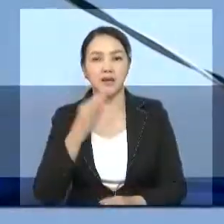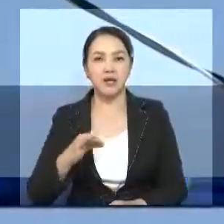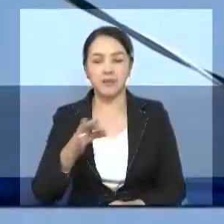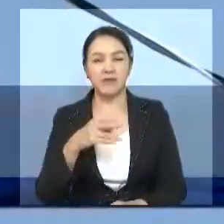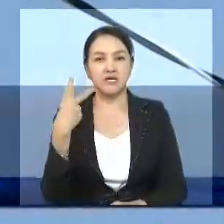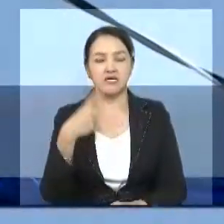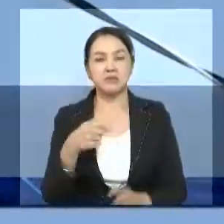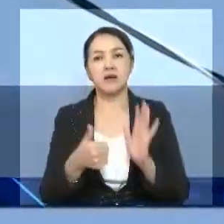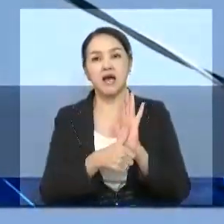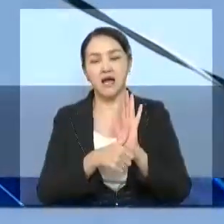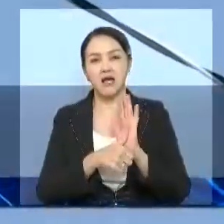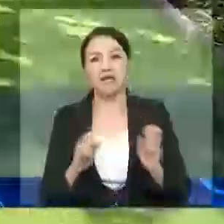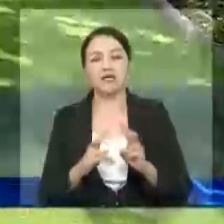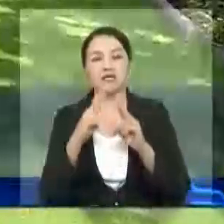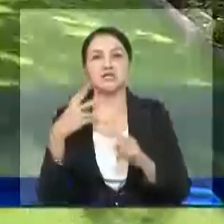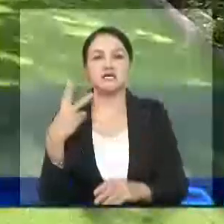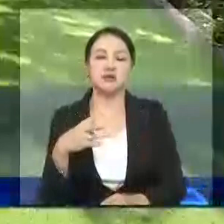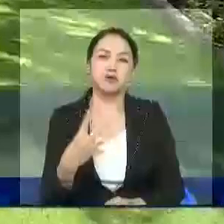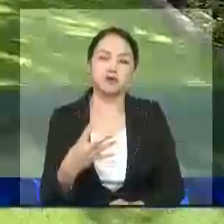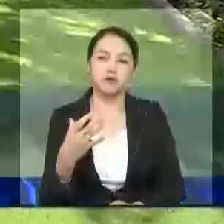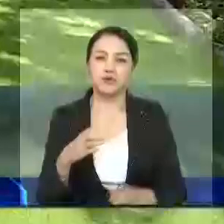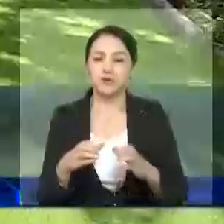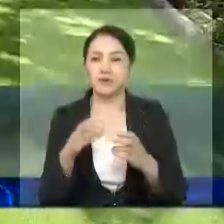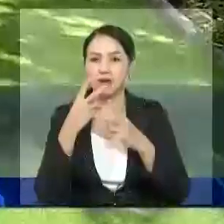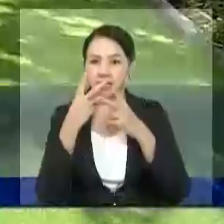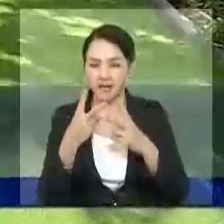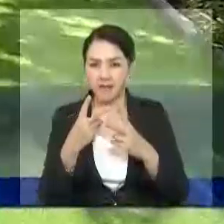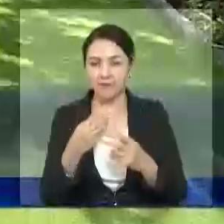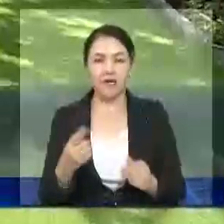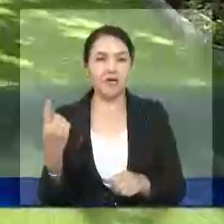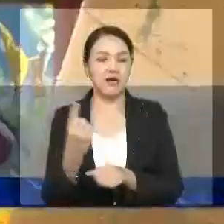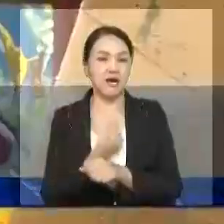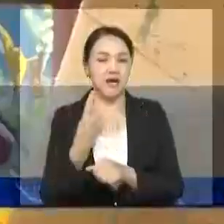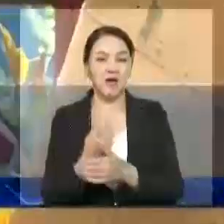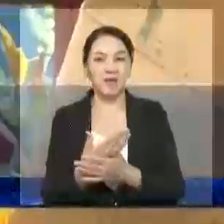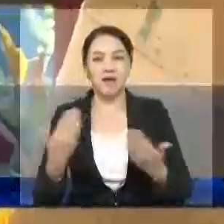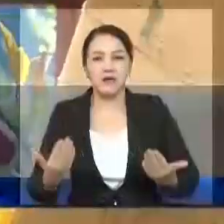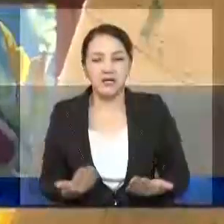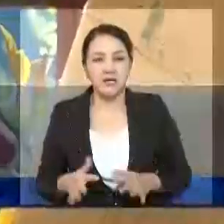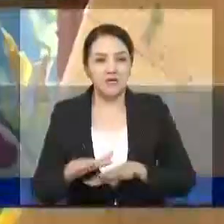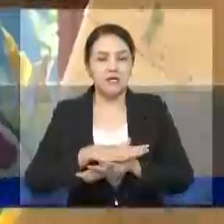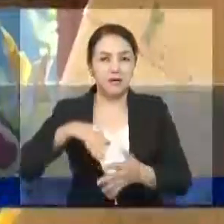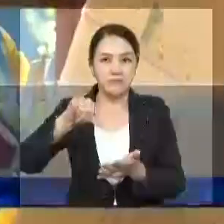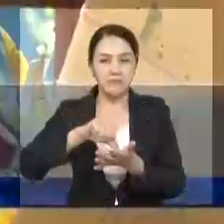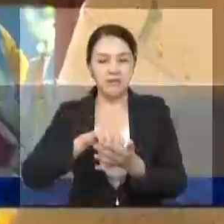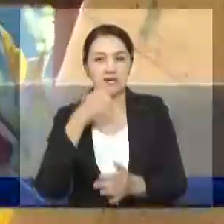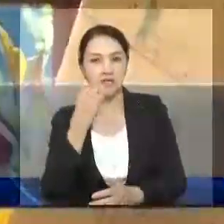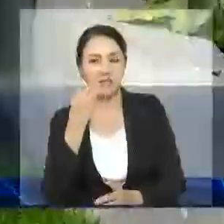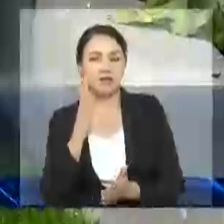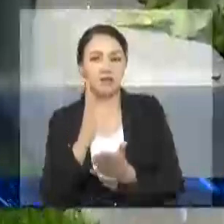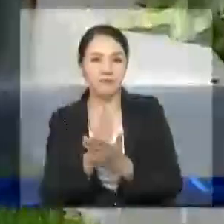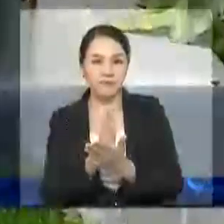бойынша 26, Астана ауданы бойынша 44 жоба қаралуда. Алғашқыда емес, қазір тұрғындардың халық қатысатын бюджетке қызығушылығы